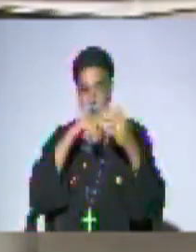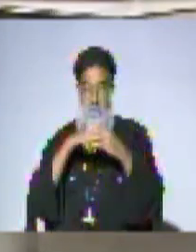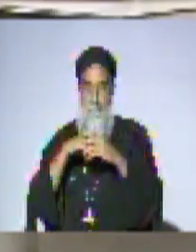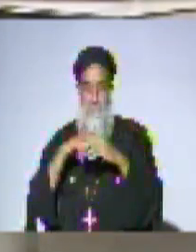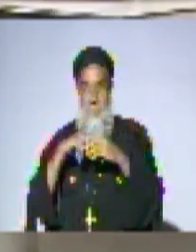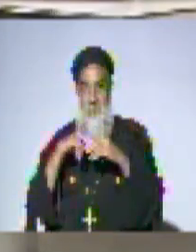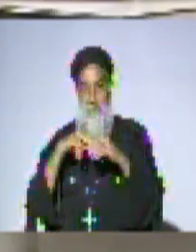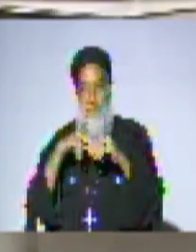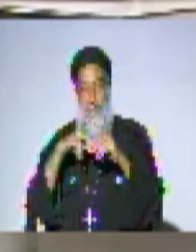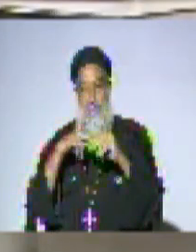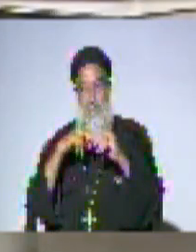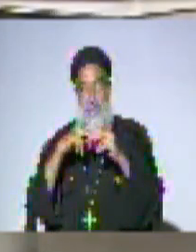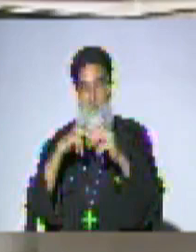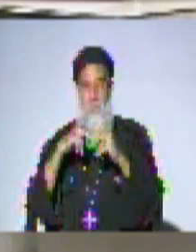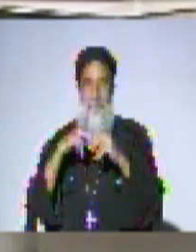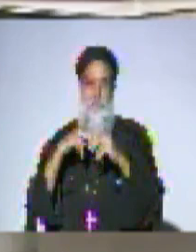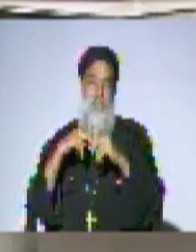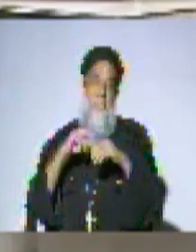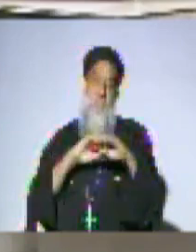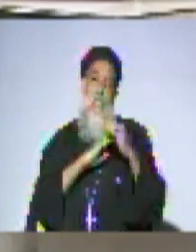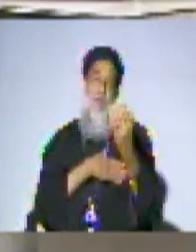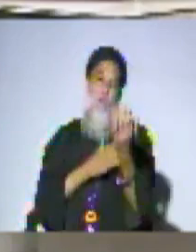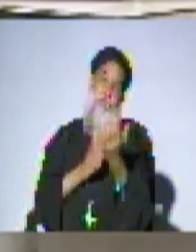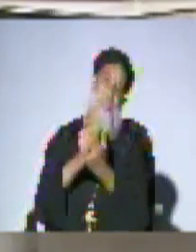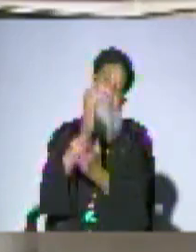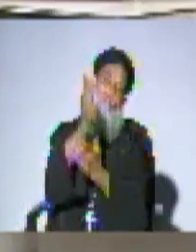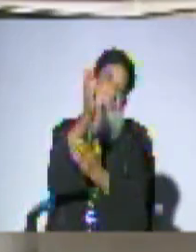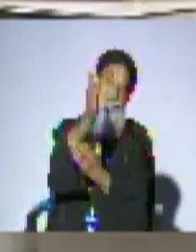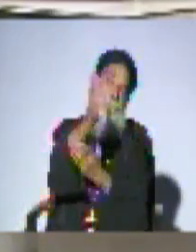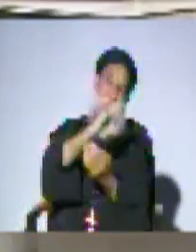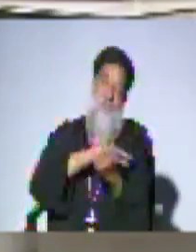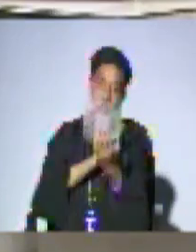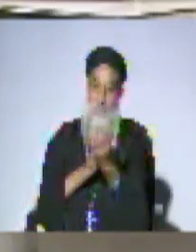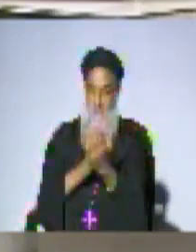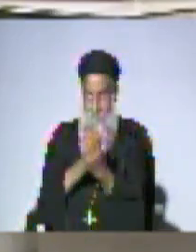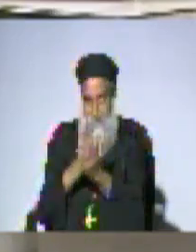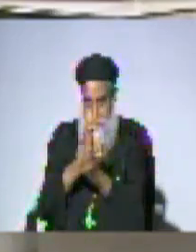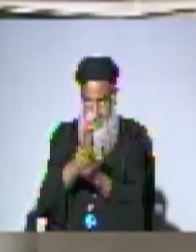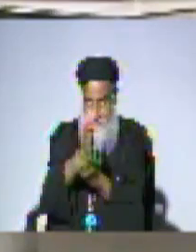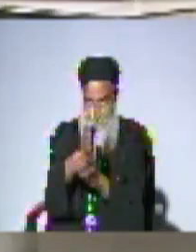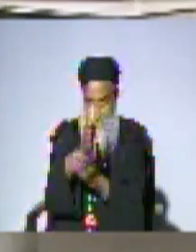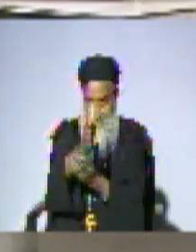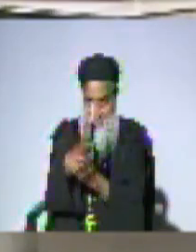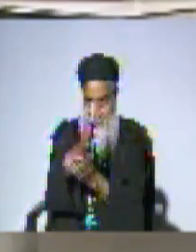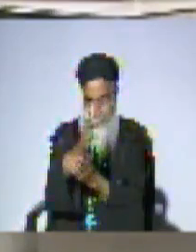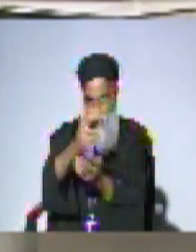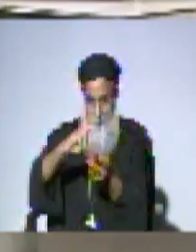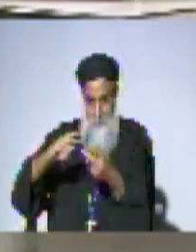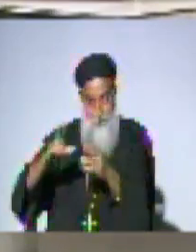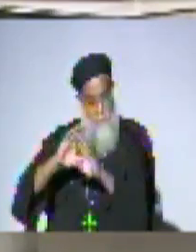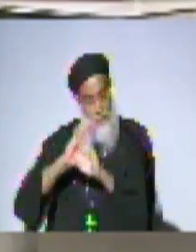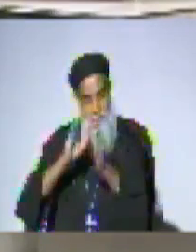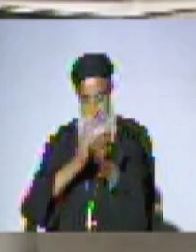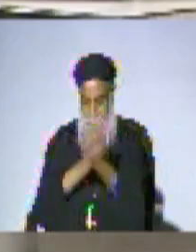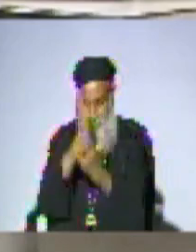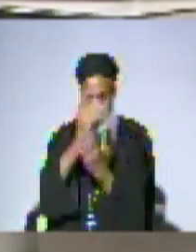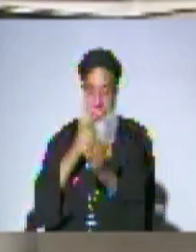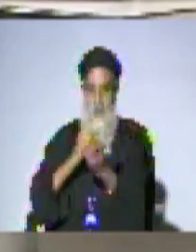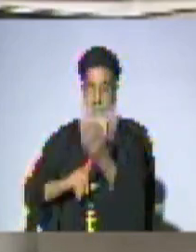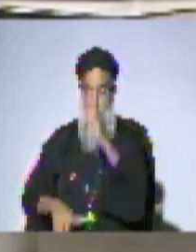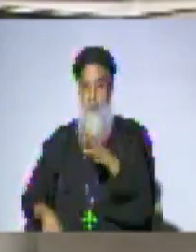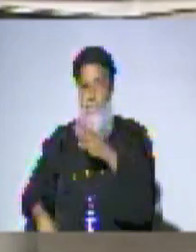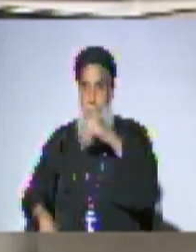وكيل أمين، يعني ما بيؤمنش إيمان منحرف،